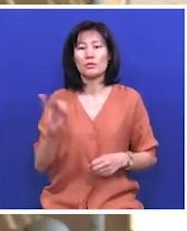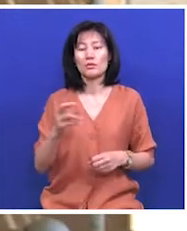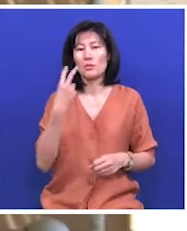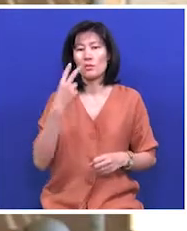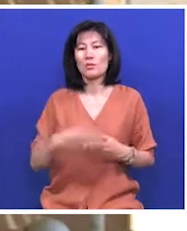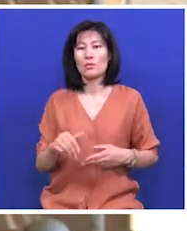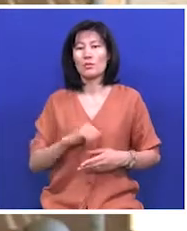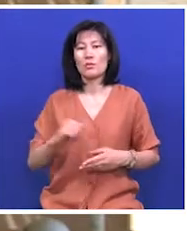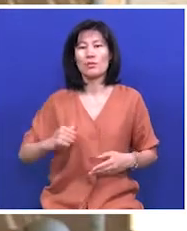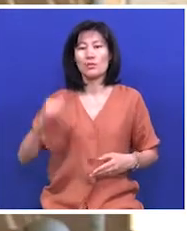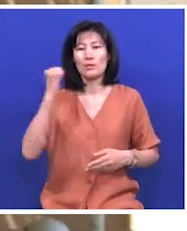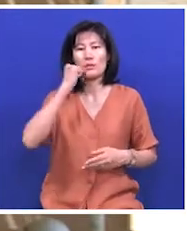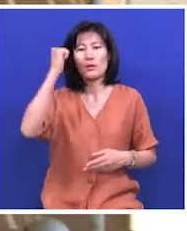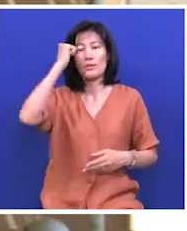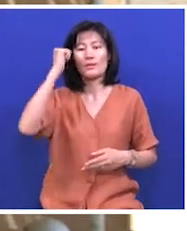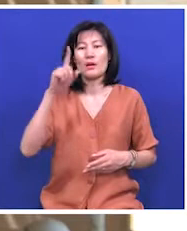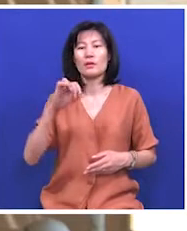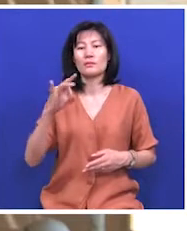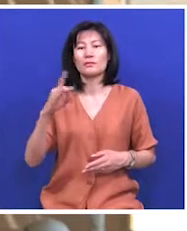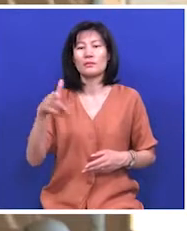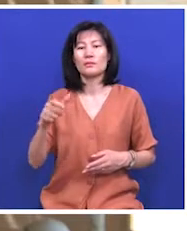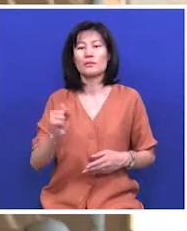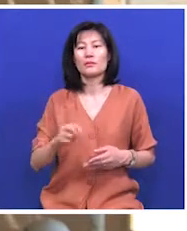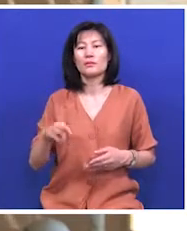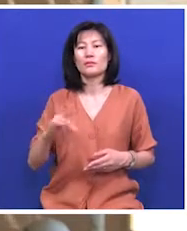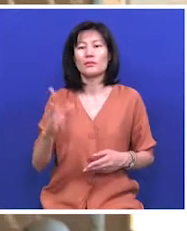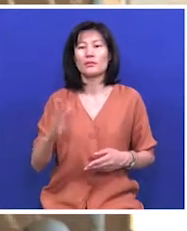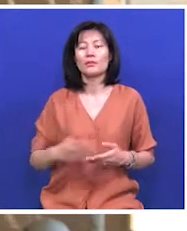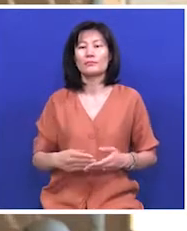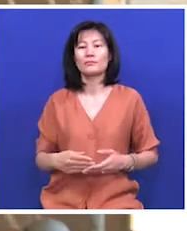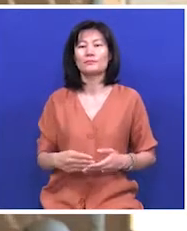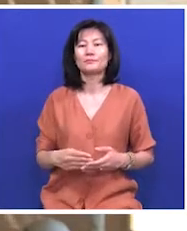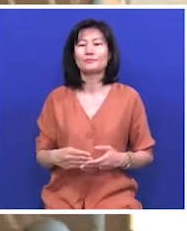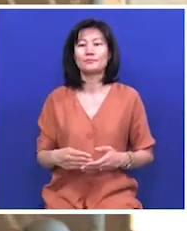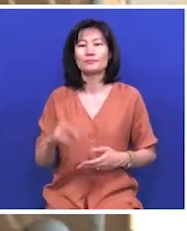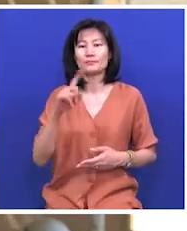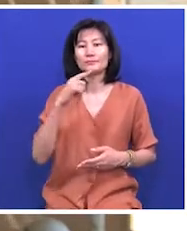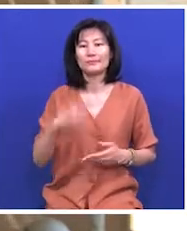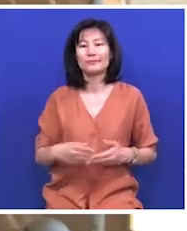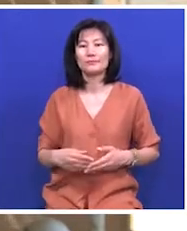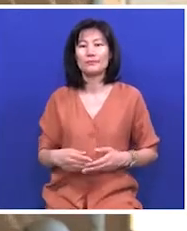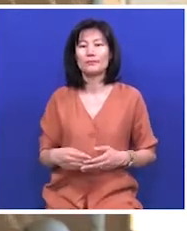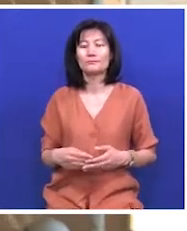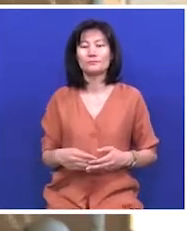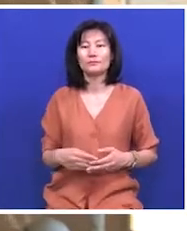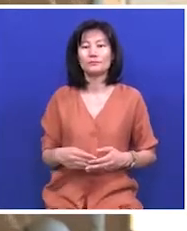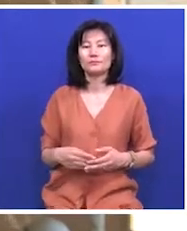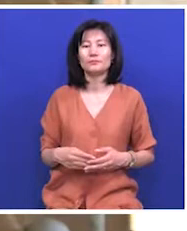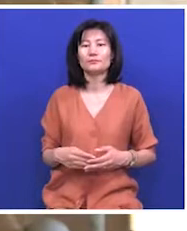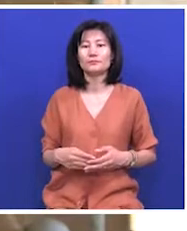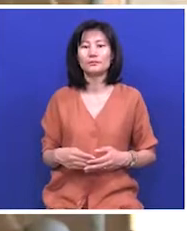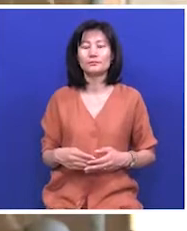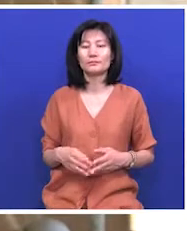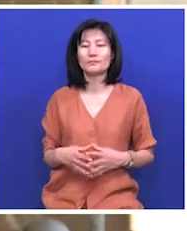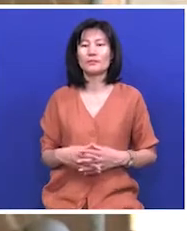тарихты болмаған нәрсе, ол кісіге үлкен алғысымызды айтамыз Мақтарал ауданынан. Тағы айта кететін нәрсе, бұл